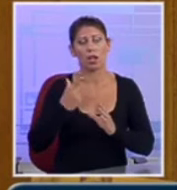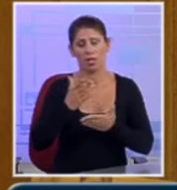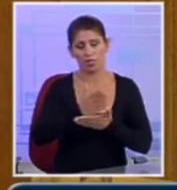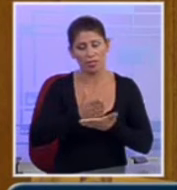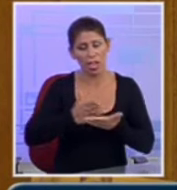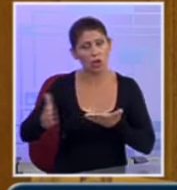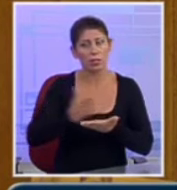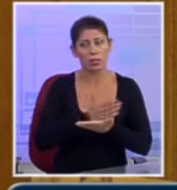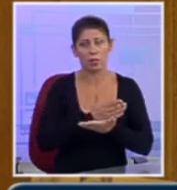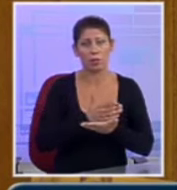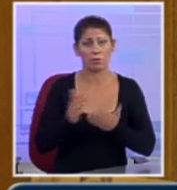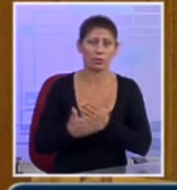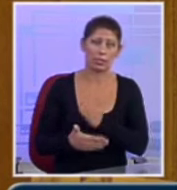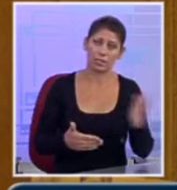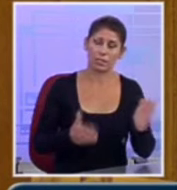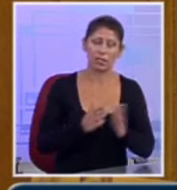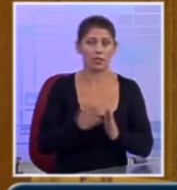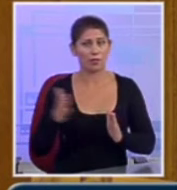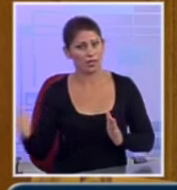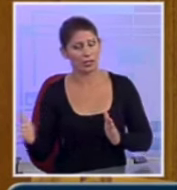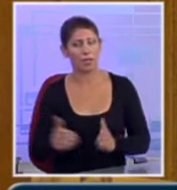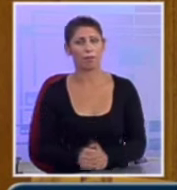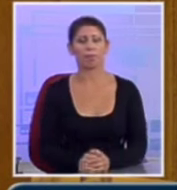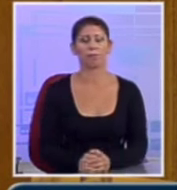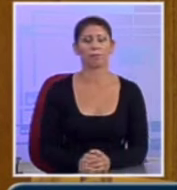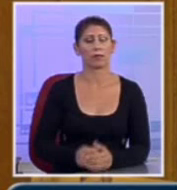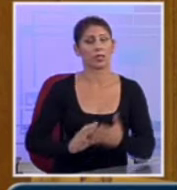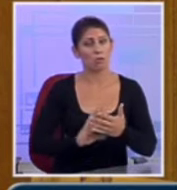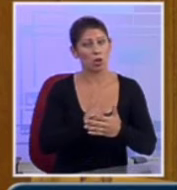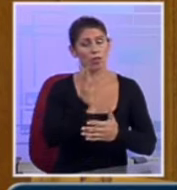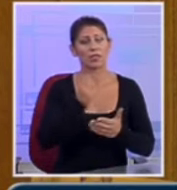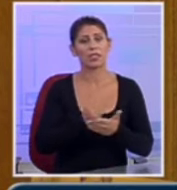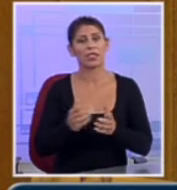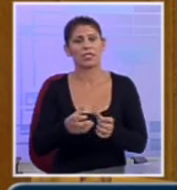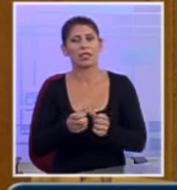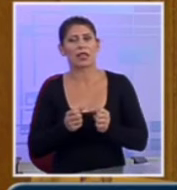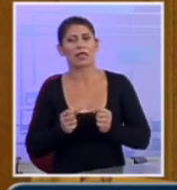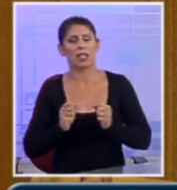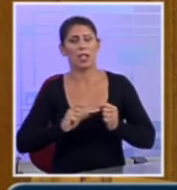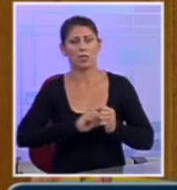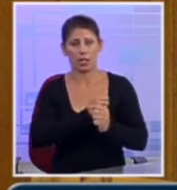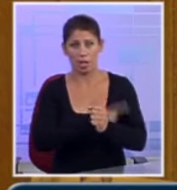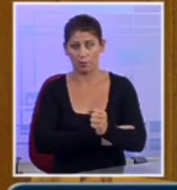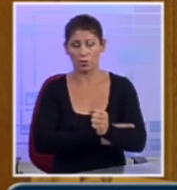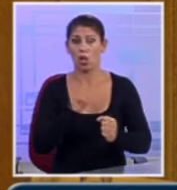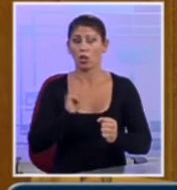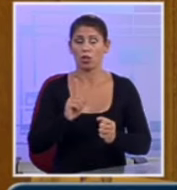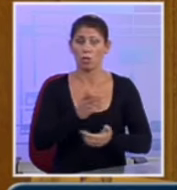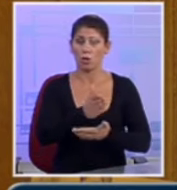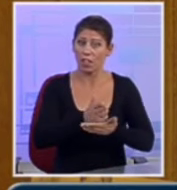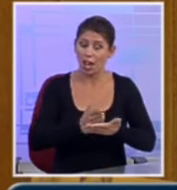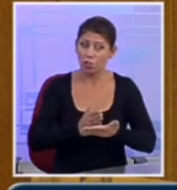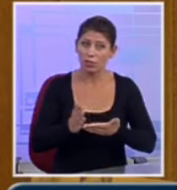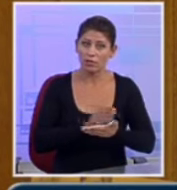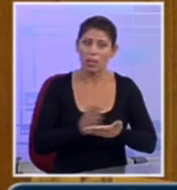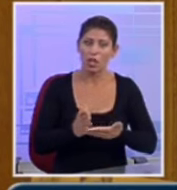γραμμές ανάμεσα στην αριστερά και τη δεξιά, ανάμεσα στις προοδευτικές και τις ειδικές δυνάμεις, αλλά όχι μόνο διαχωριστικές γραμμές, αλλά